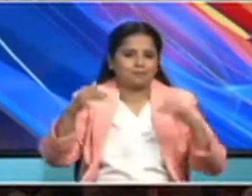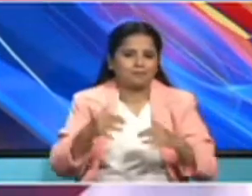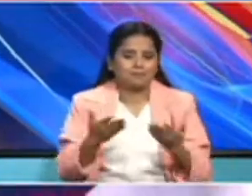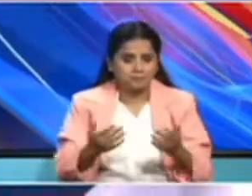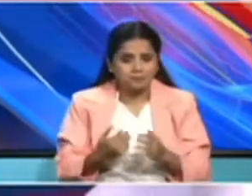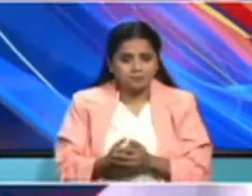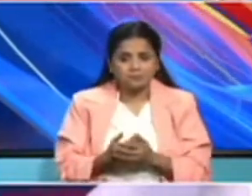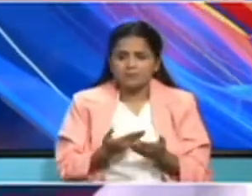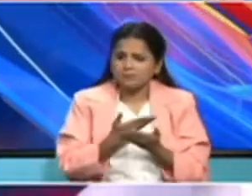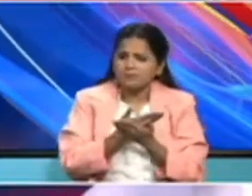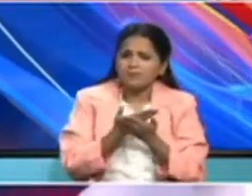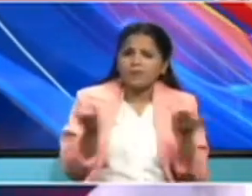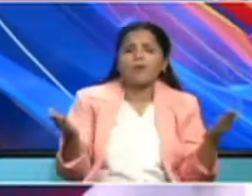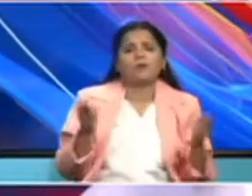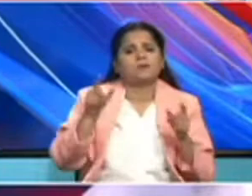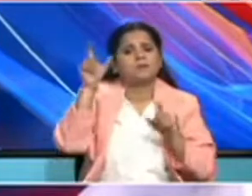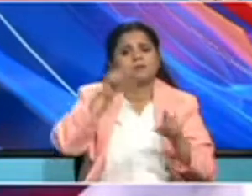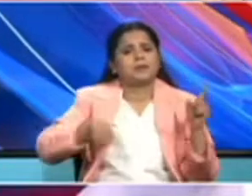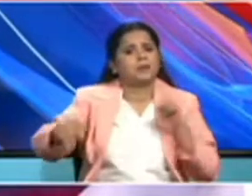आप सभी का